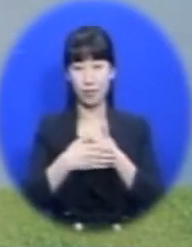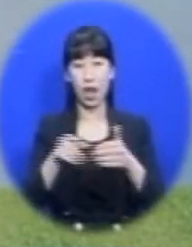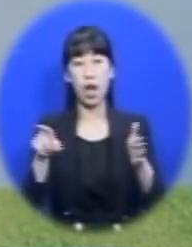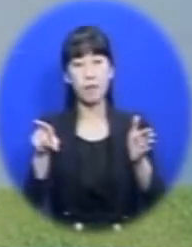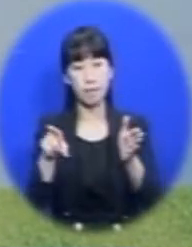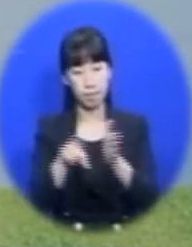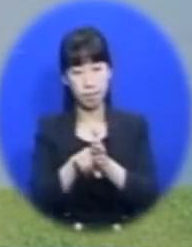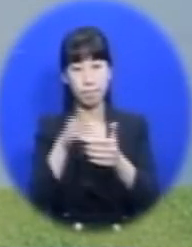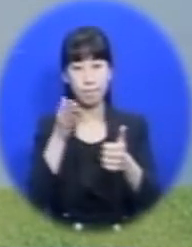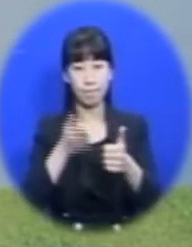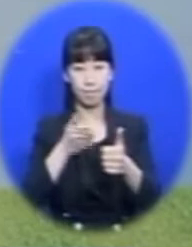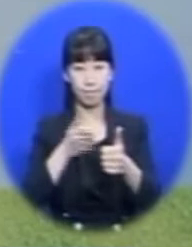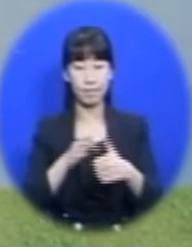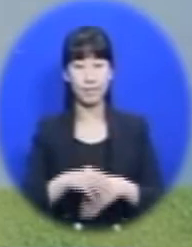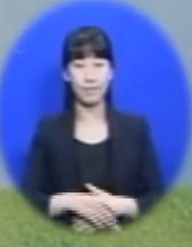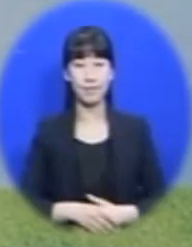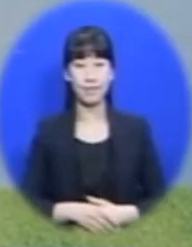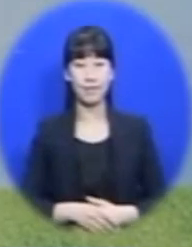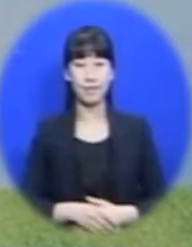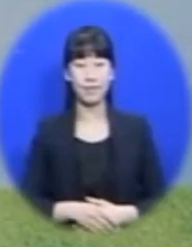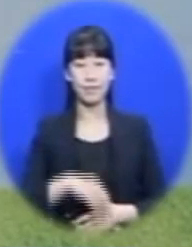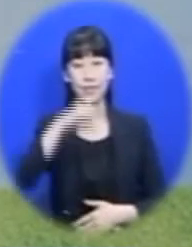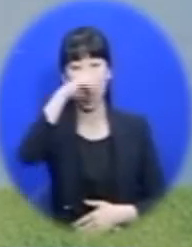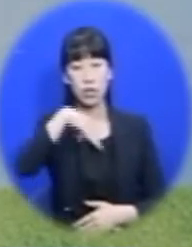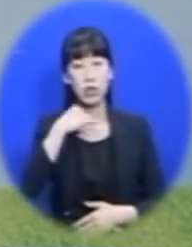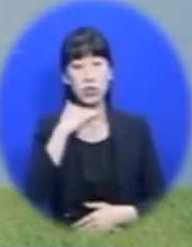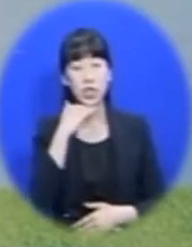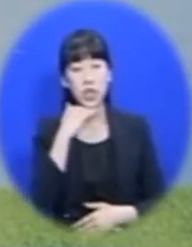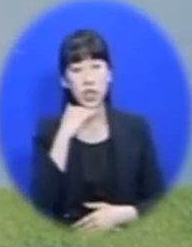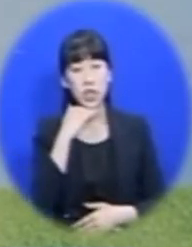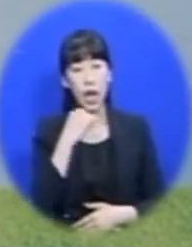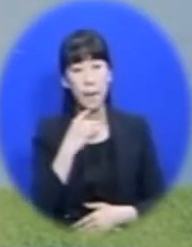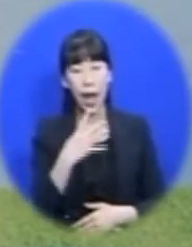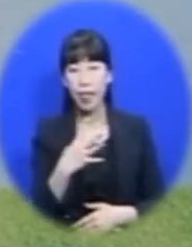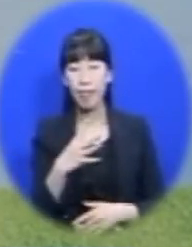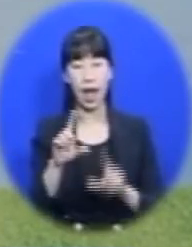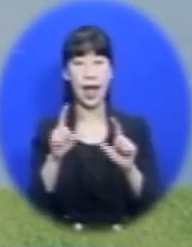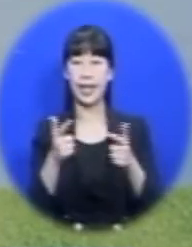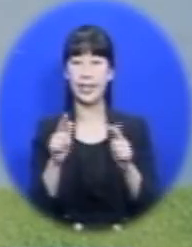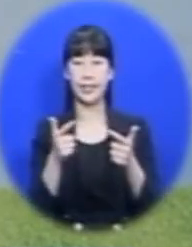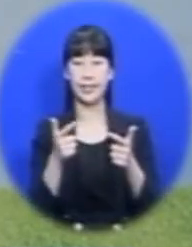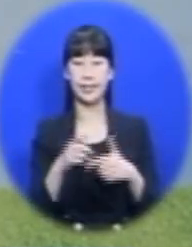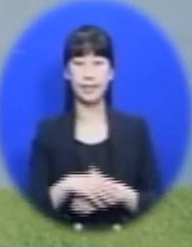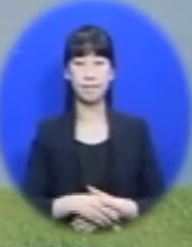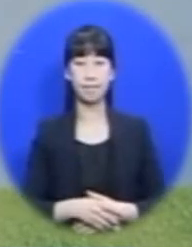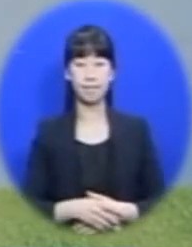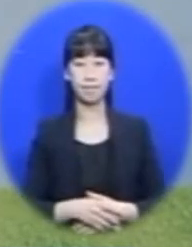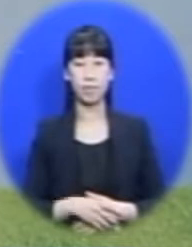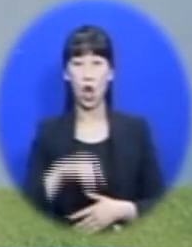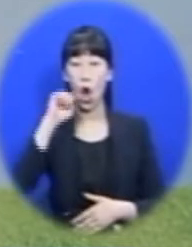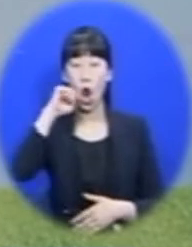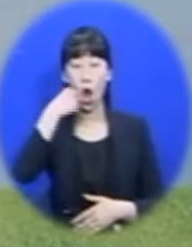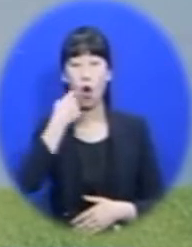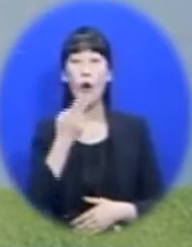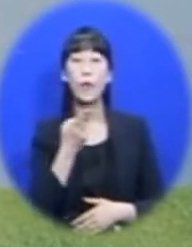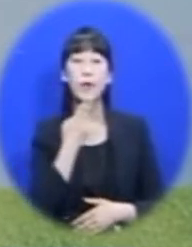됩니다. 그러면 그냥 기다리기만 하면 됩니까? 그렇지는 않습니다. 어려운 것도